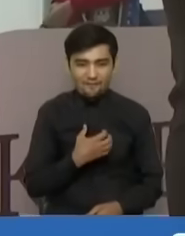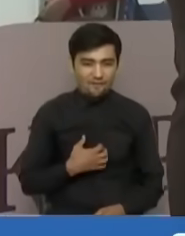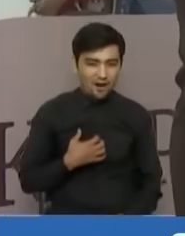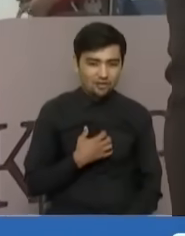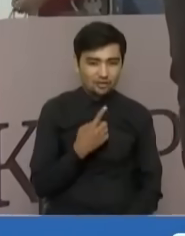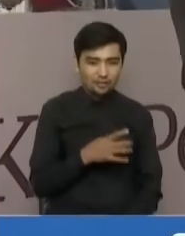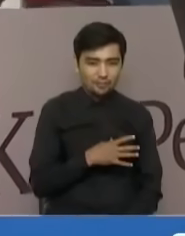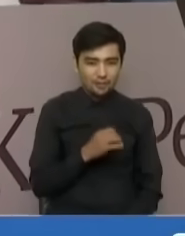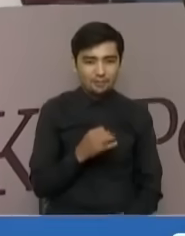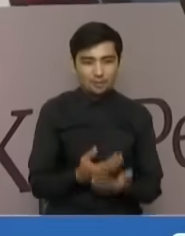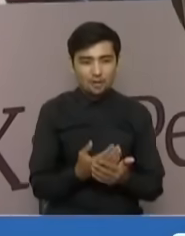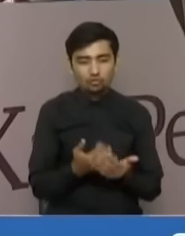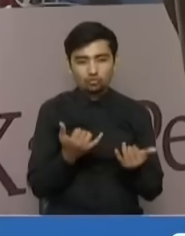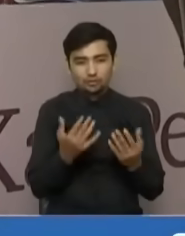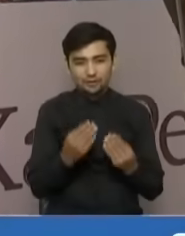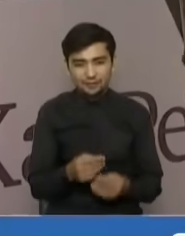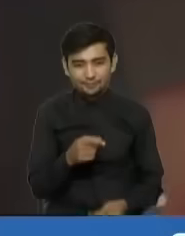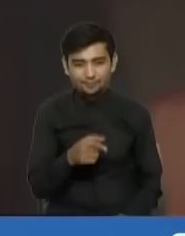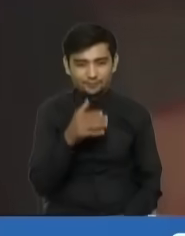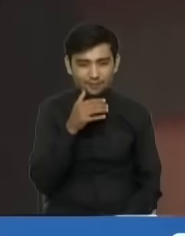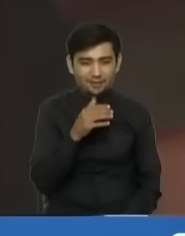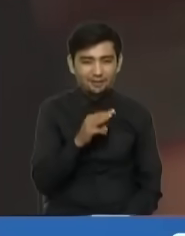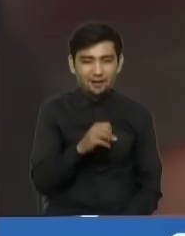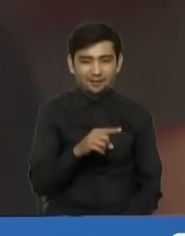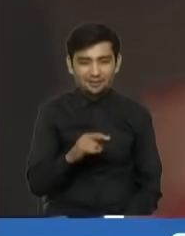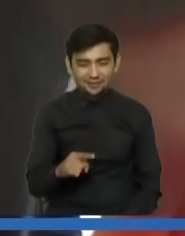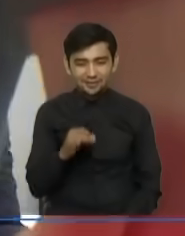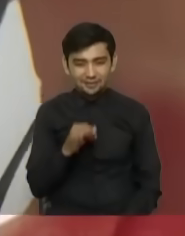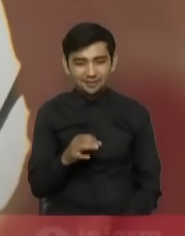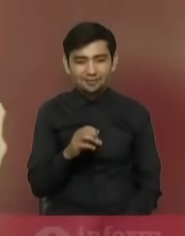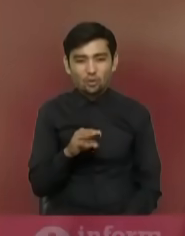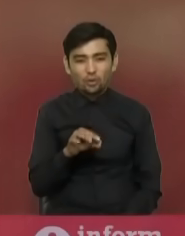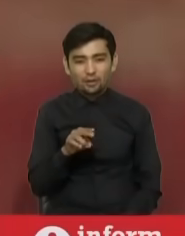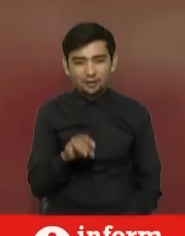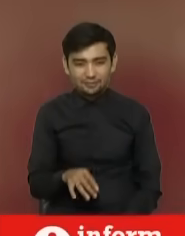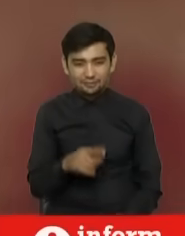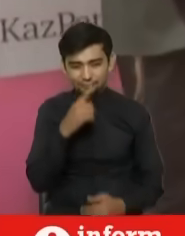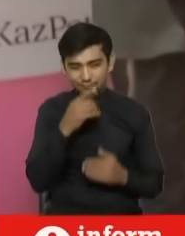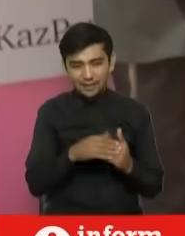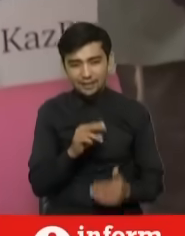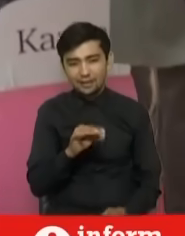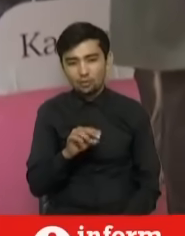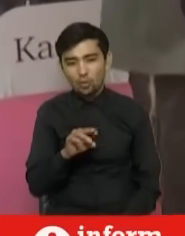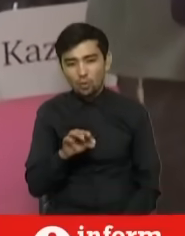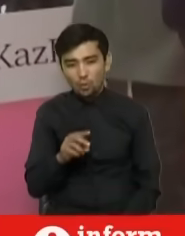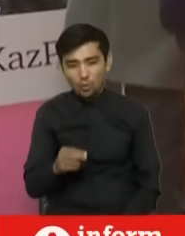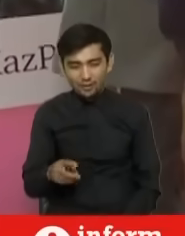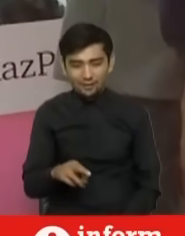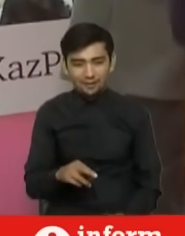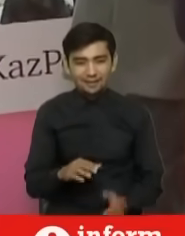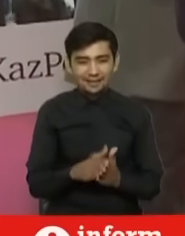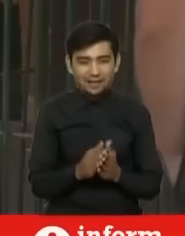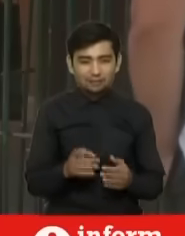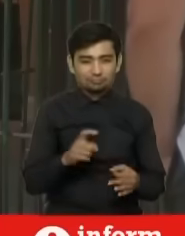деп санайды. Мәселен, бүгінде тазының стандарттары бекітілген. Жақында текті жануар кинология одағының тізіміне де